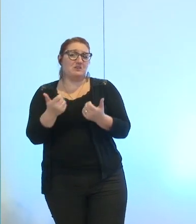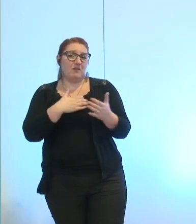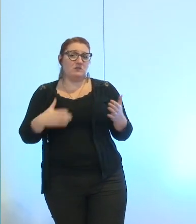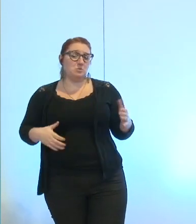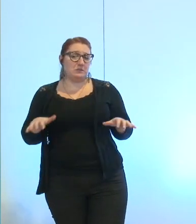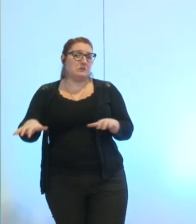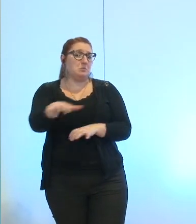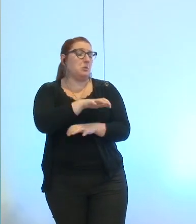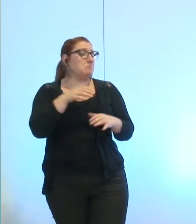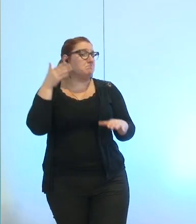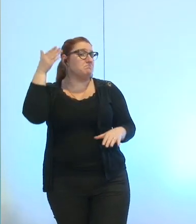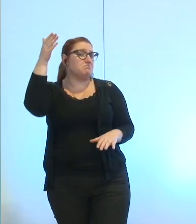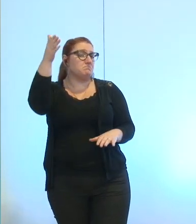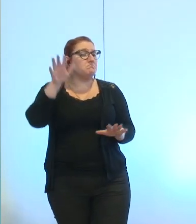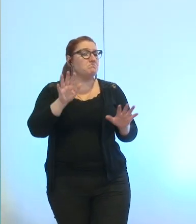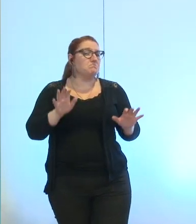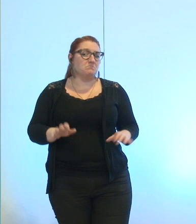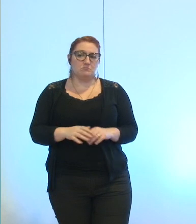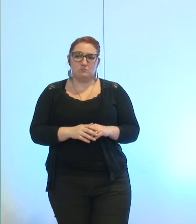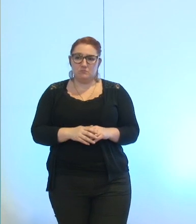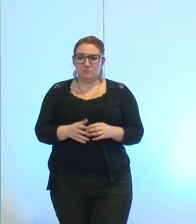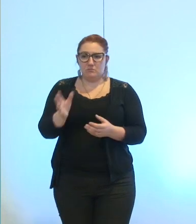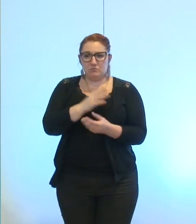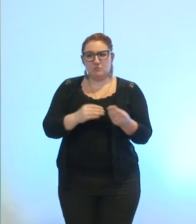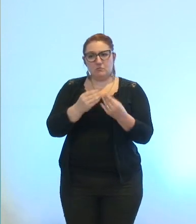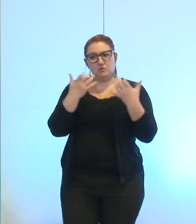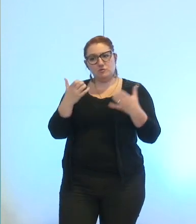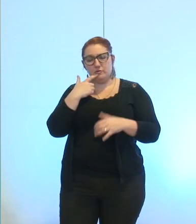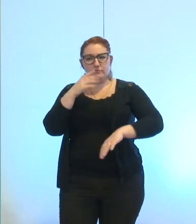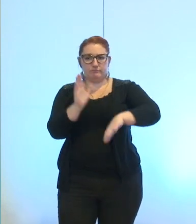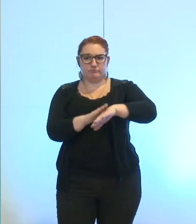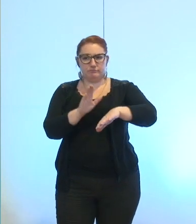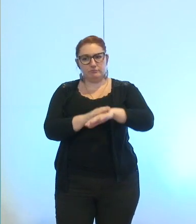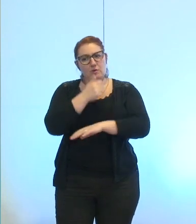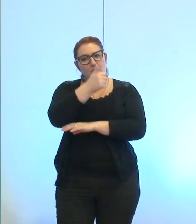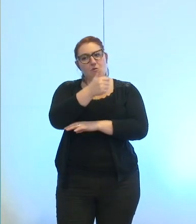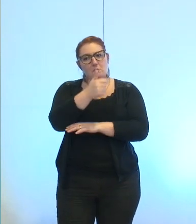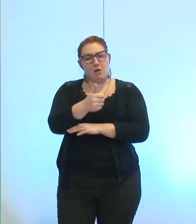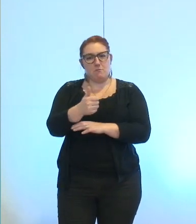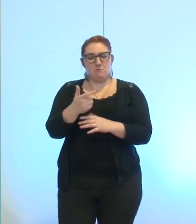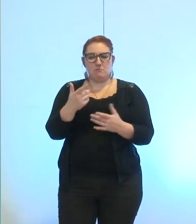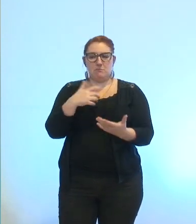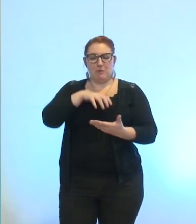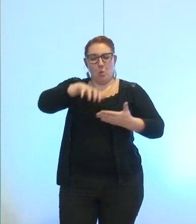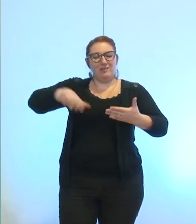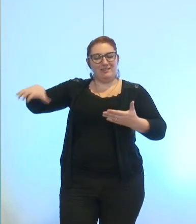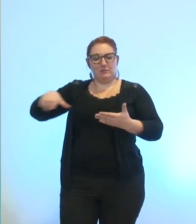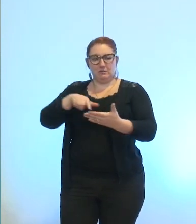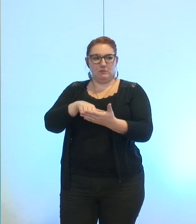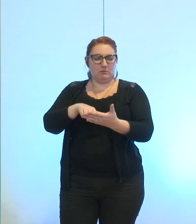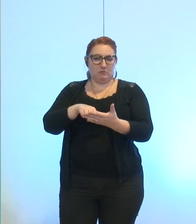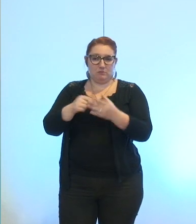souhaite insister sur une question que vous abordez très lourdement dans votre audit c'est la question